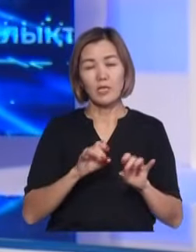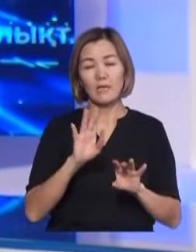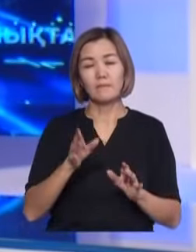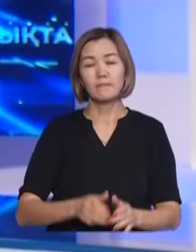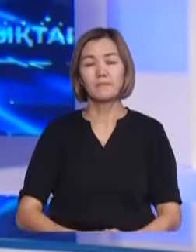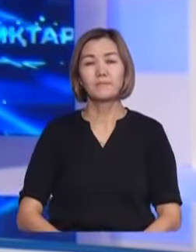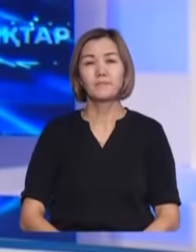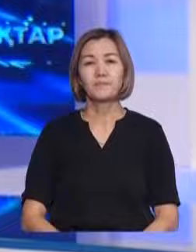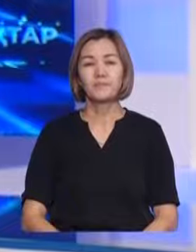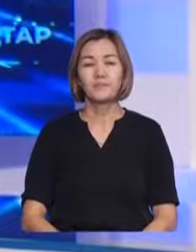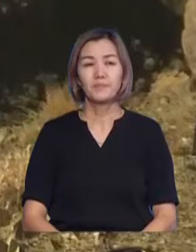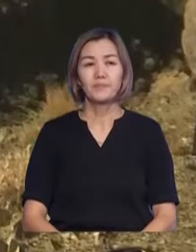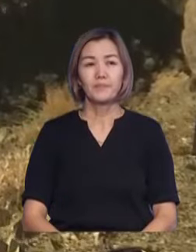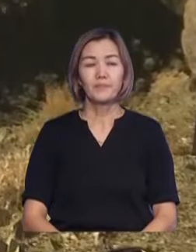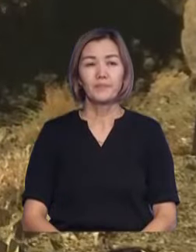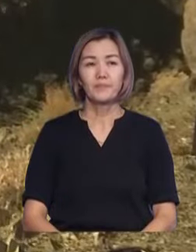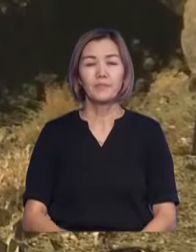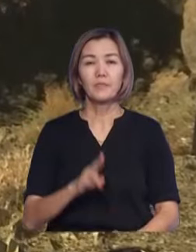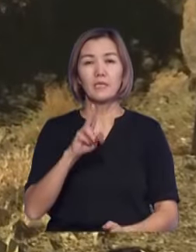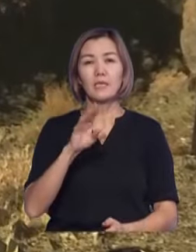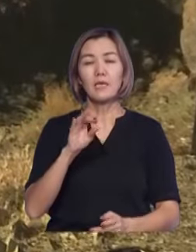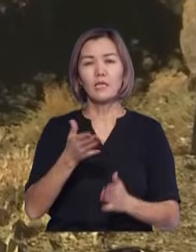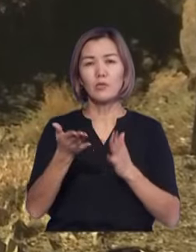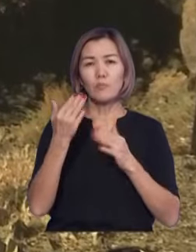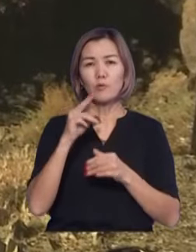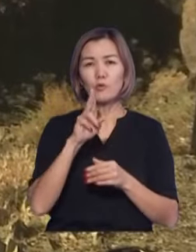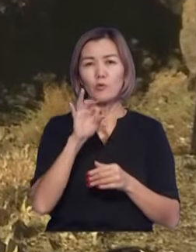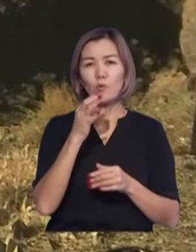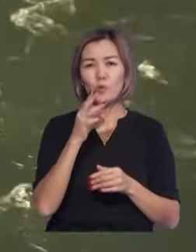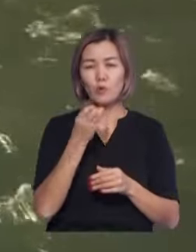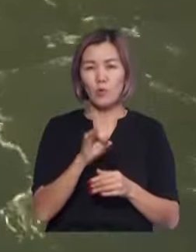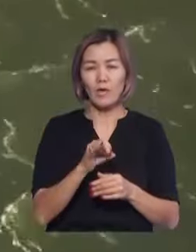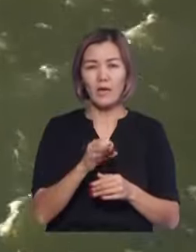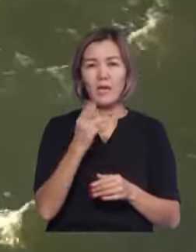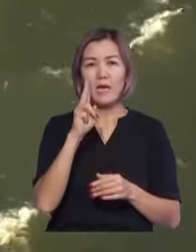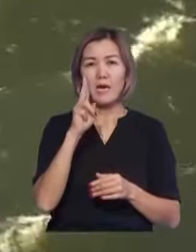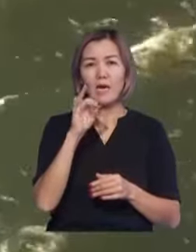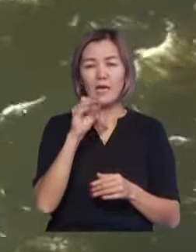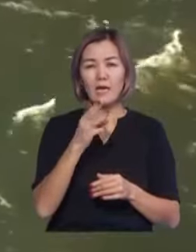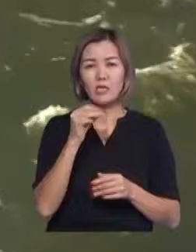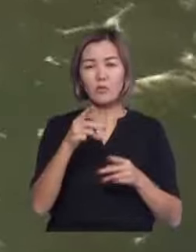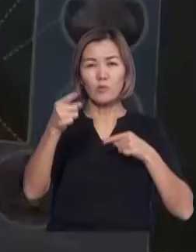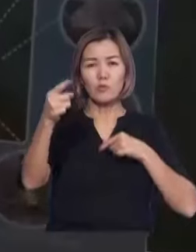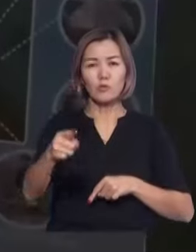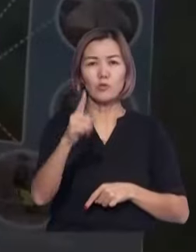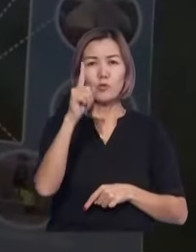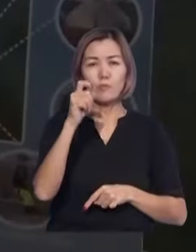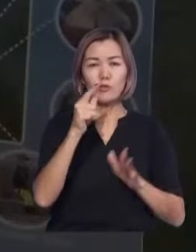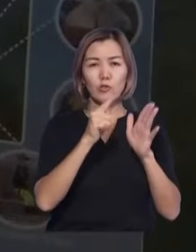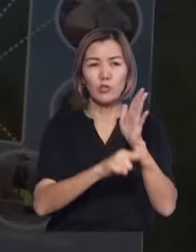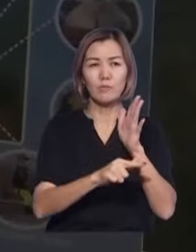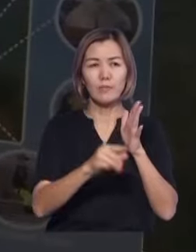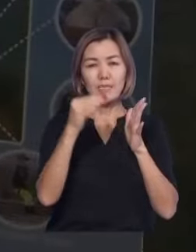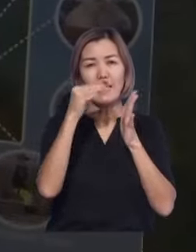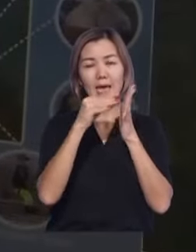келесі бейнематериалда. Кегендегі бұрынғы Көртоғай қазіргі қарашатқалға ұзындығы 170 метрлік әйнек